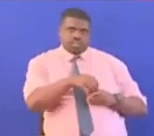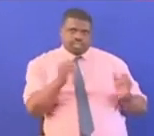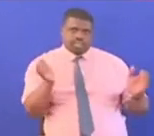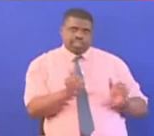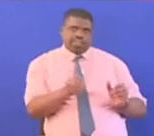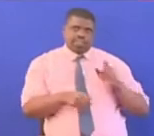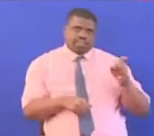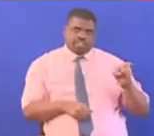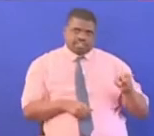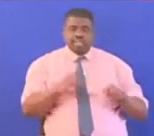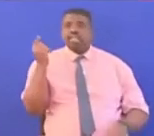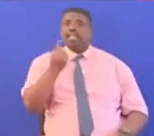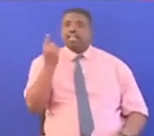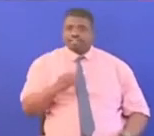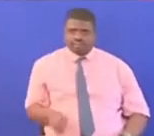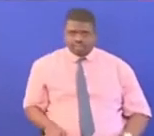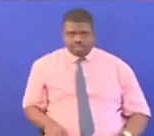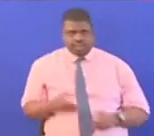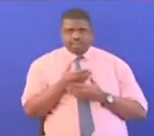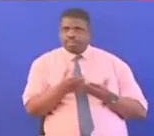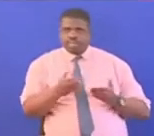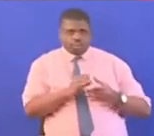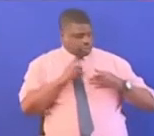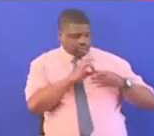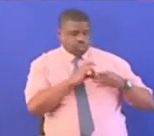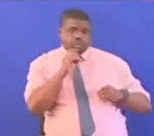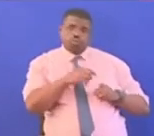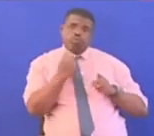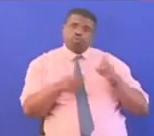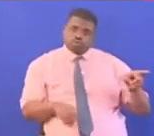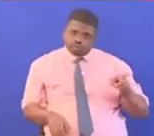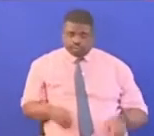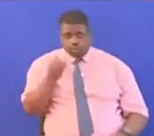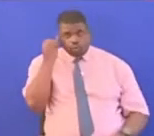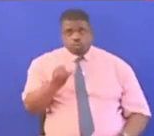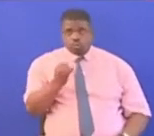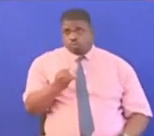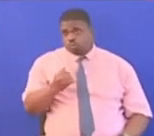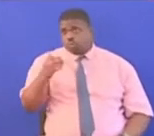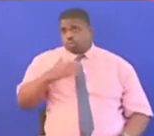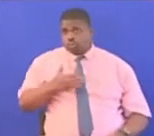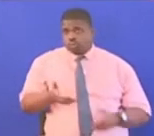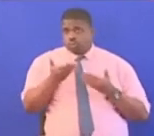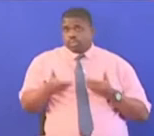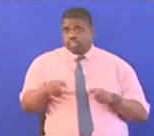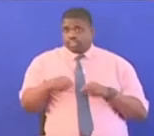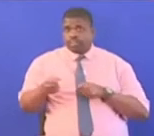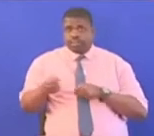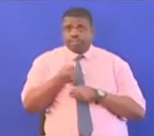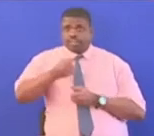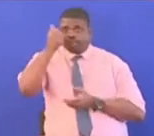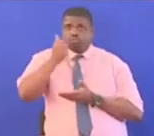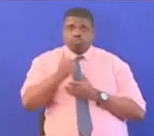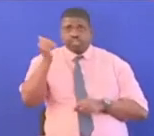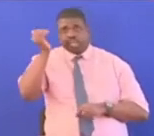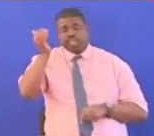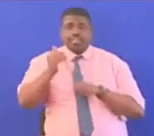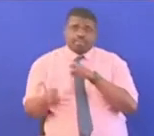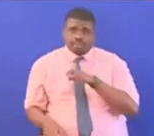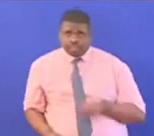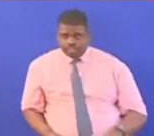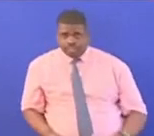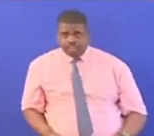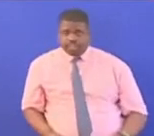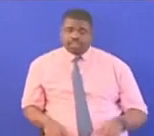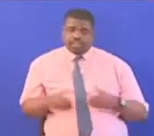hifadhi ya taifa bila ushirikishwaji wa kutosha. Ni rai yangu tu kwamba sasa mmefanya maamuzi ya hekima, na maamuzi